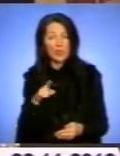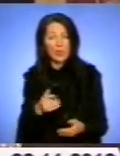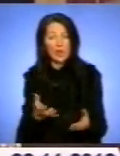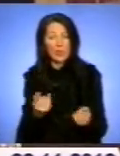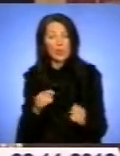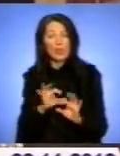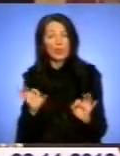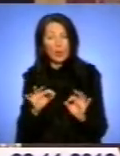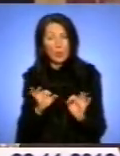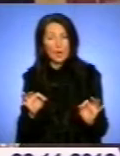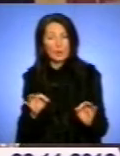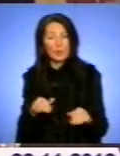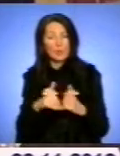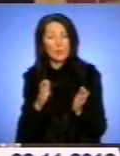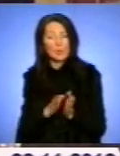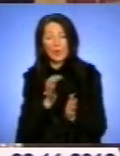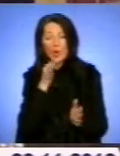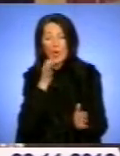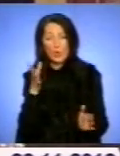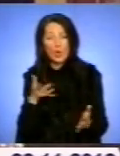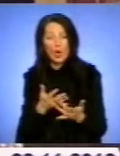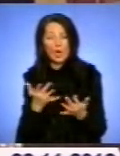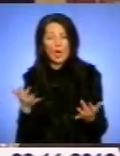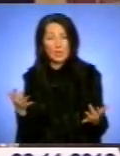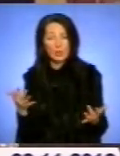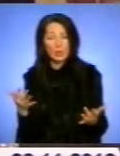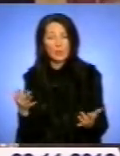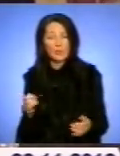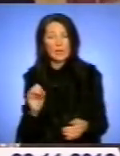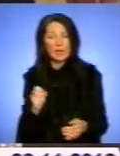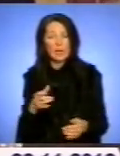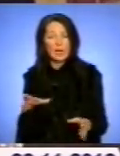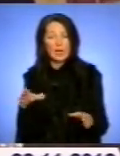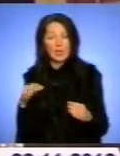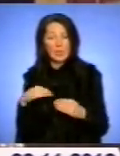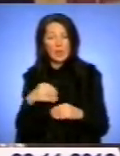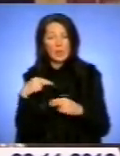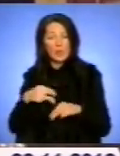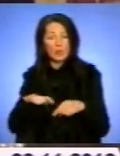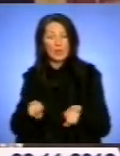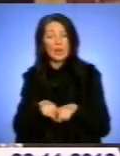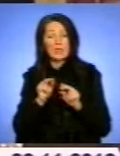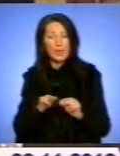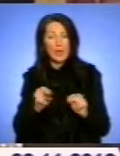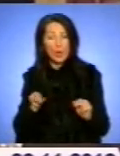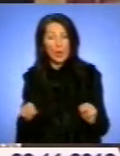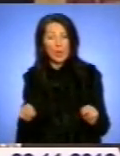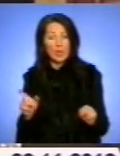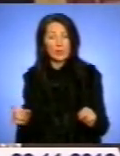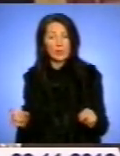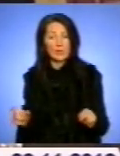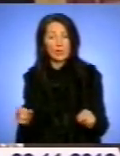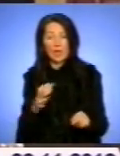там информацию абсолютно любую, разную. И с нами работают также педагоги